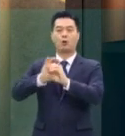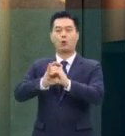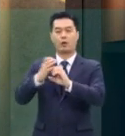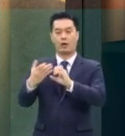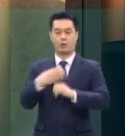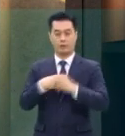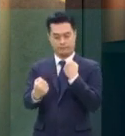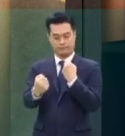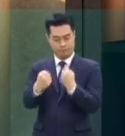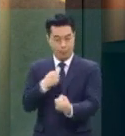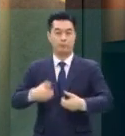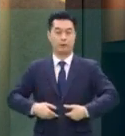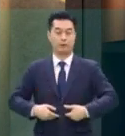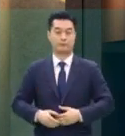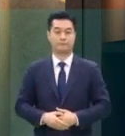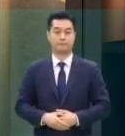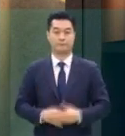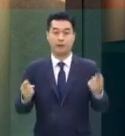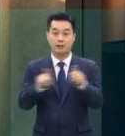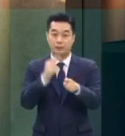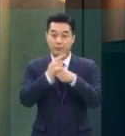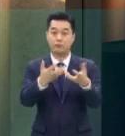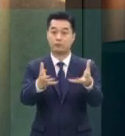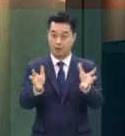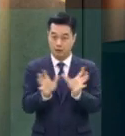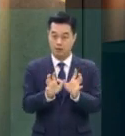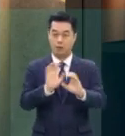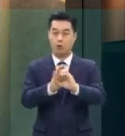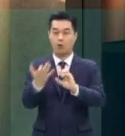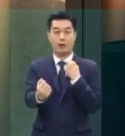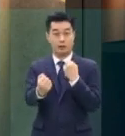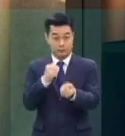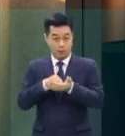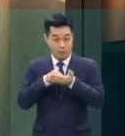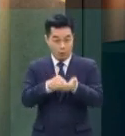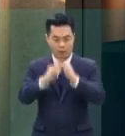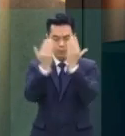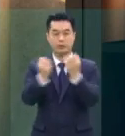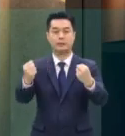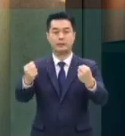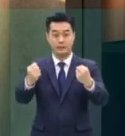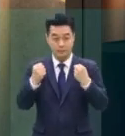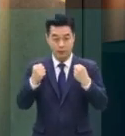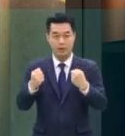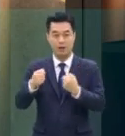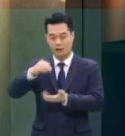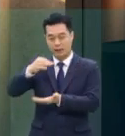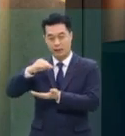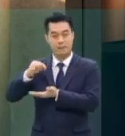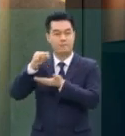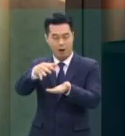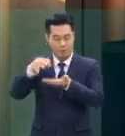입니다 더불어 민주당은 코로나 극복의 모든 역량과 재원을 쏟아